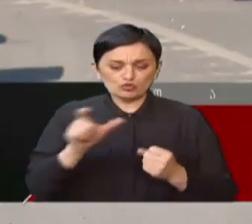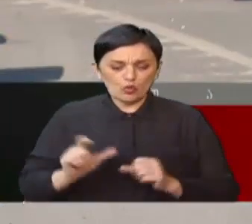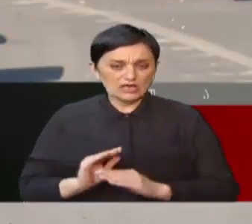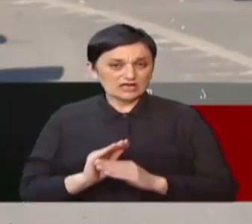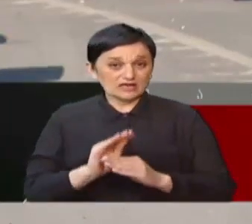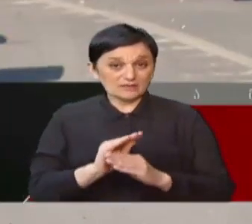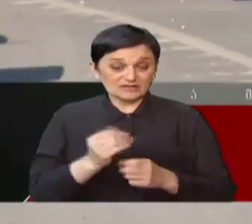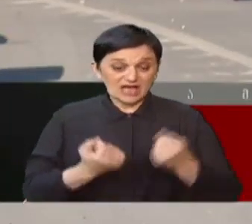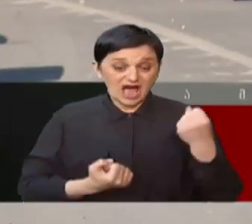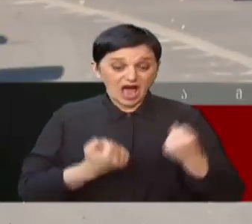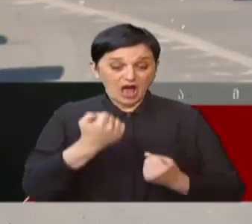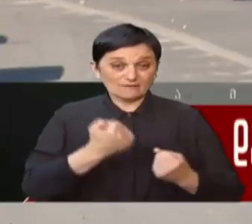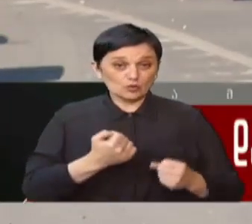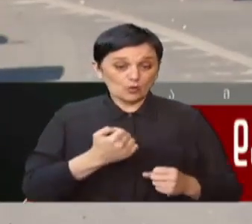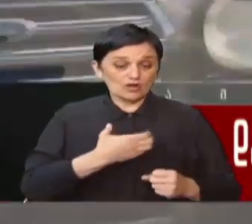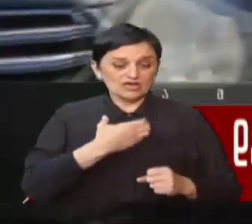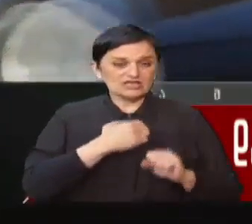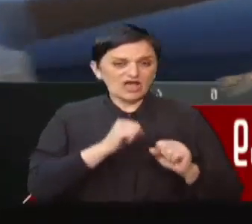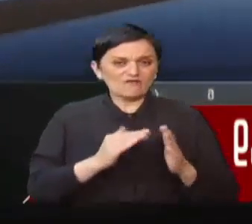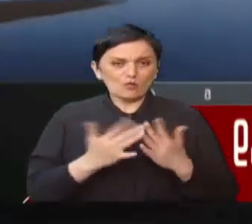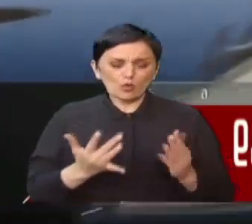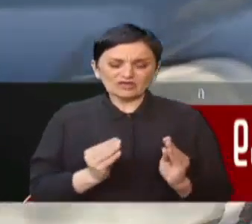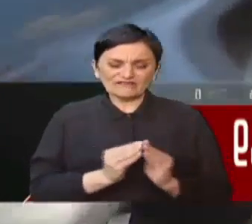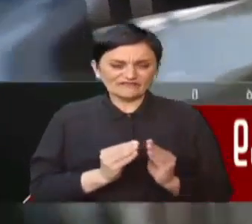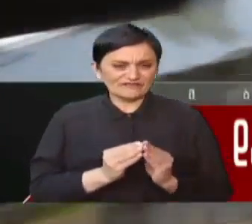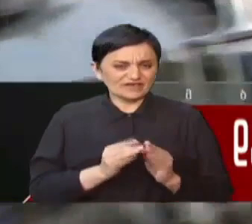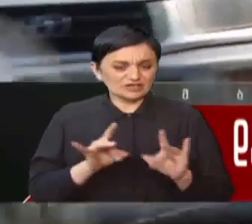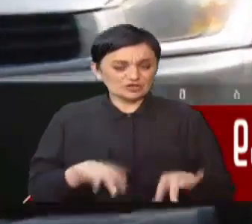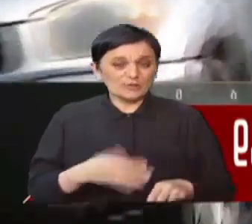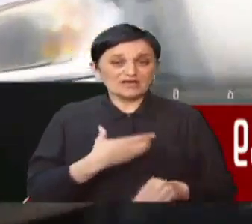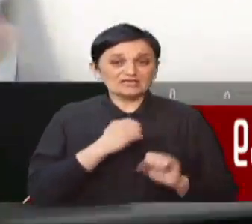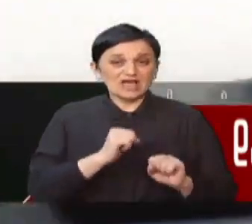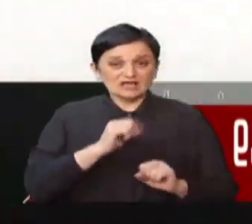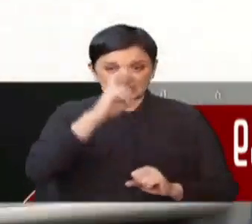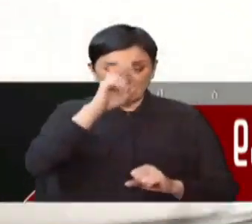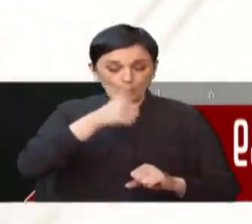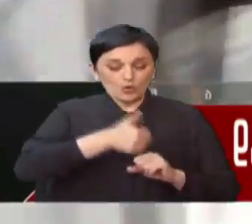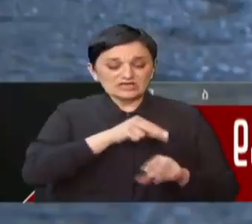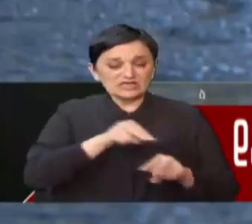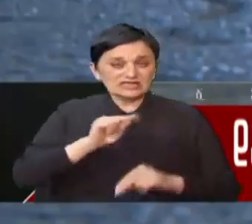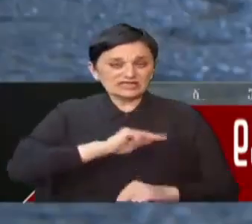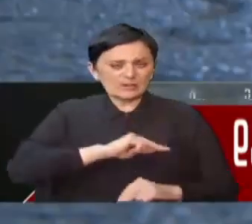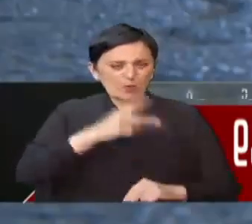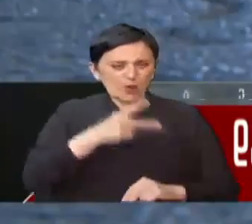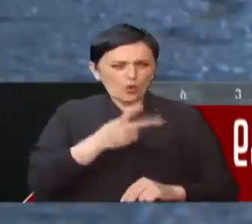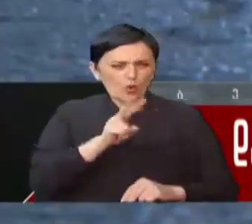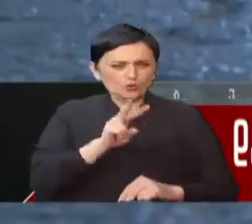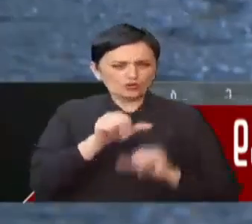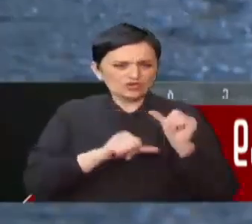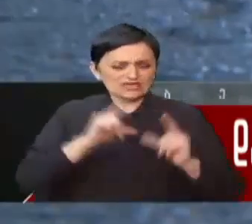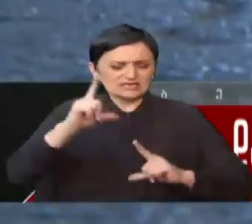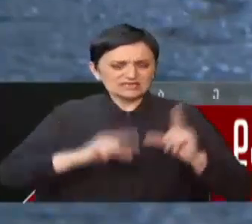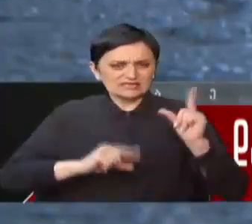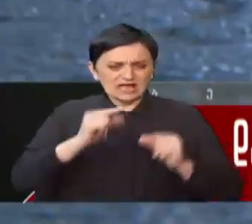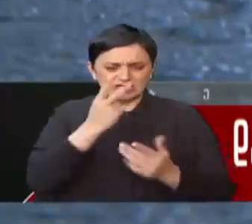თუმცა ავტომობილების დაზღვევაზე მოთხოვნა თითქმის უცვლელი რჩება. დაზღვევის სახელმწიფო ზედამხედველობის სამსახურის 2022 წლის